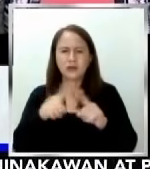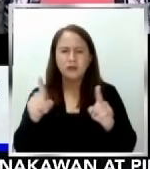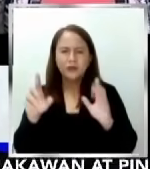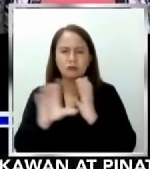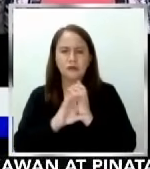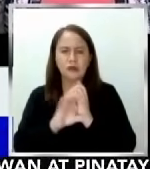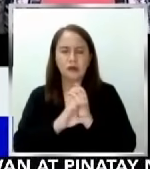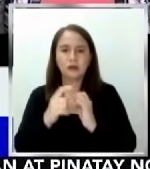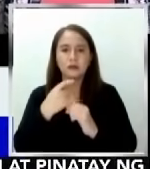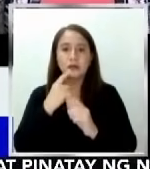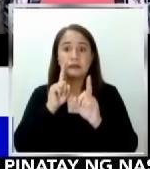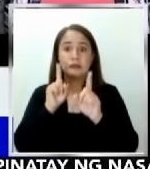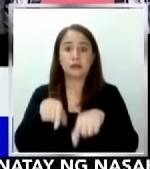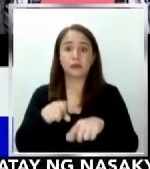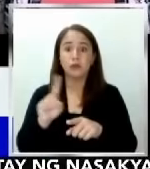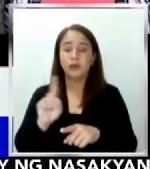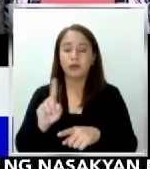sa kanya,